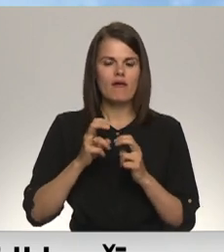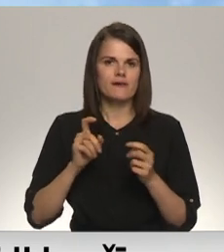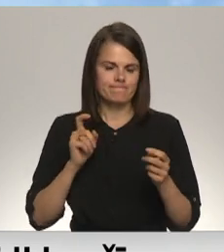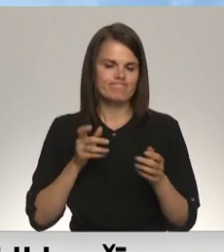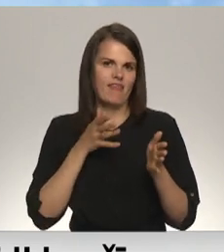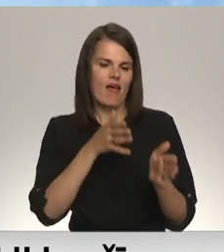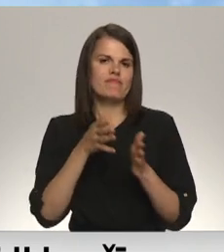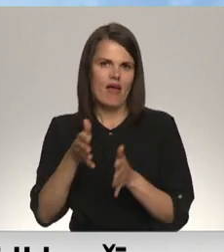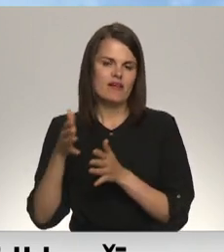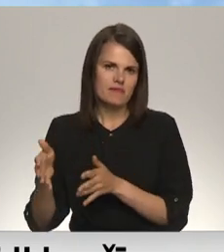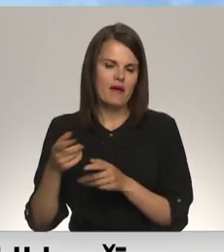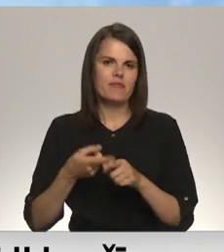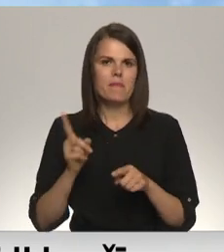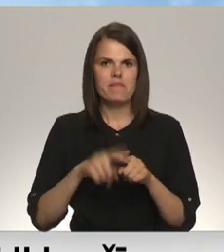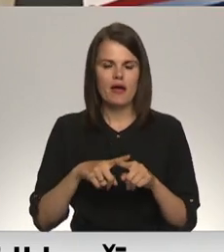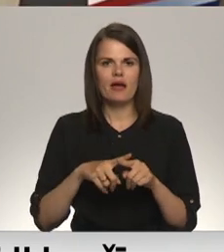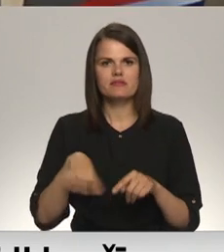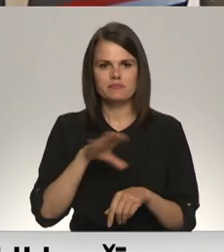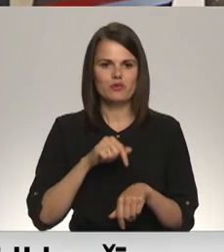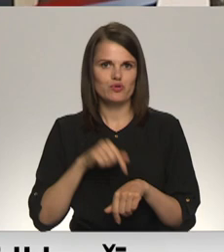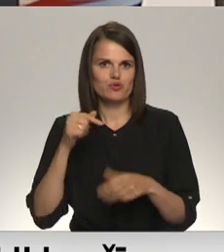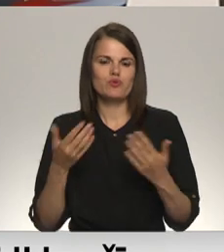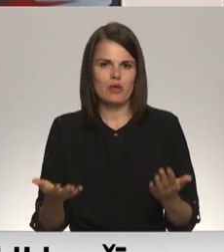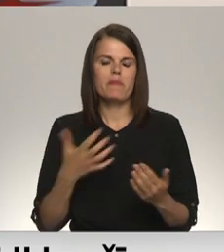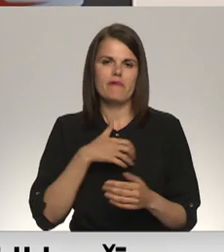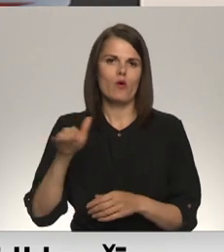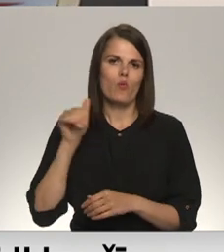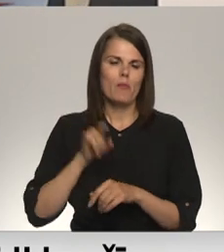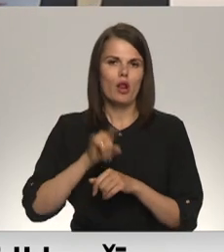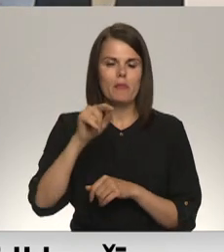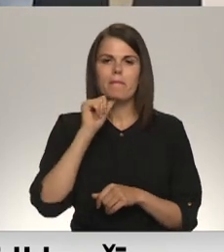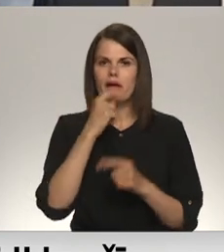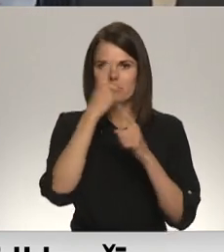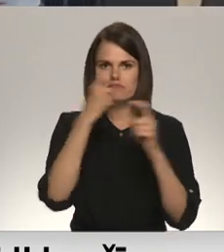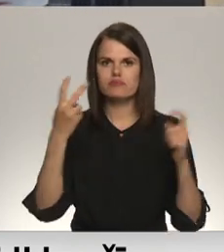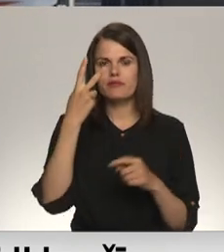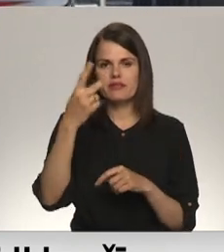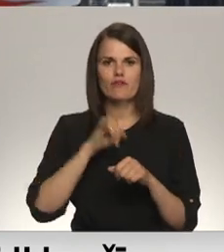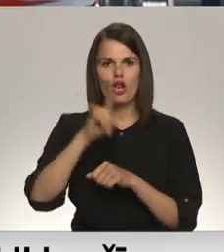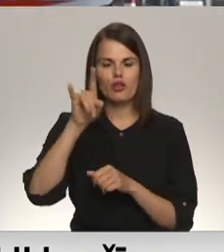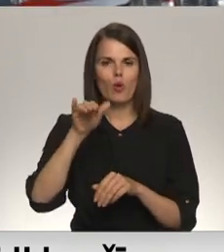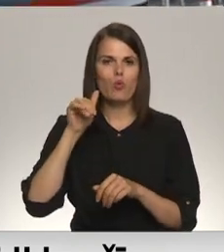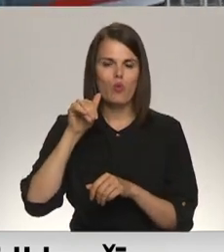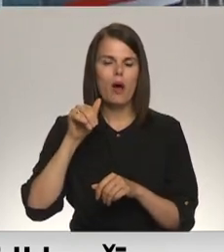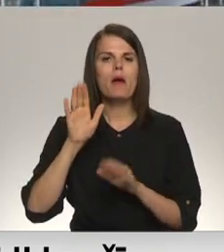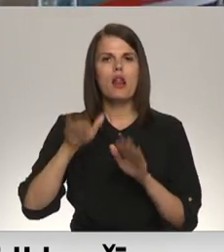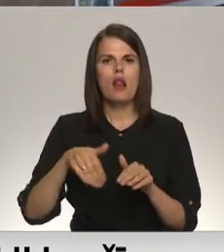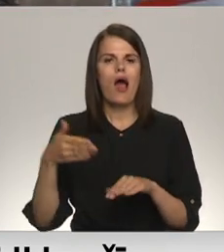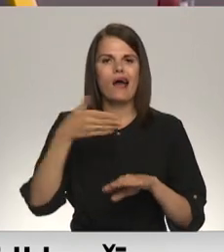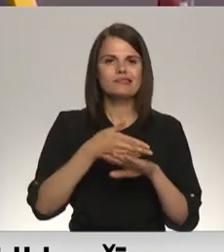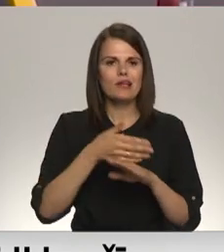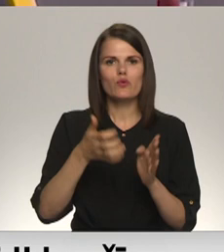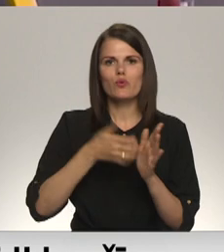ietekmēta, un šobrīd mēs to izjūtam. Maijā Latvijas lidsabiedrība paziņojas par divu lidmašīnu nomāšanu, lai aizstātu trūkstošās